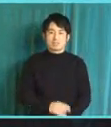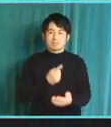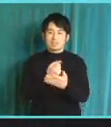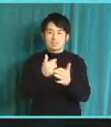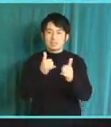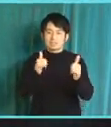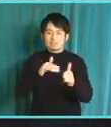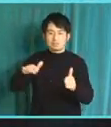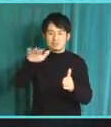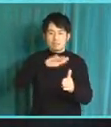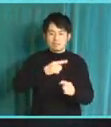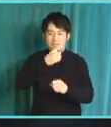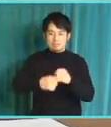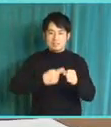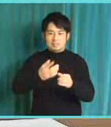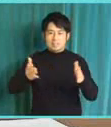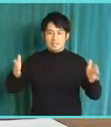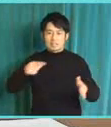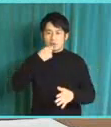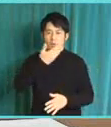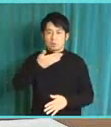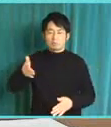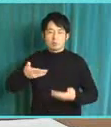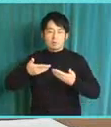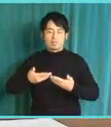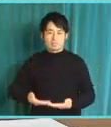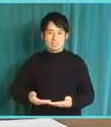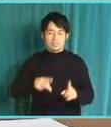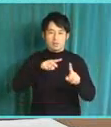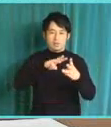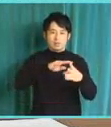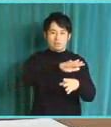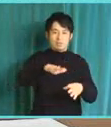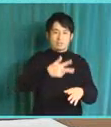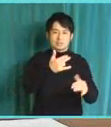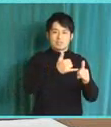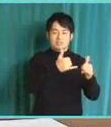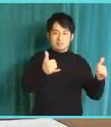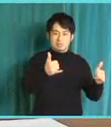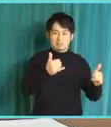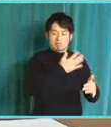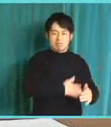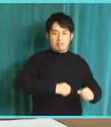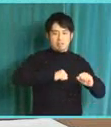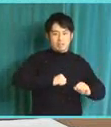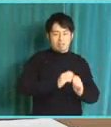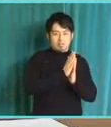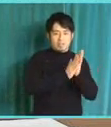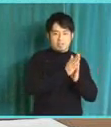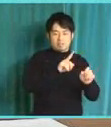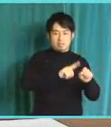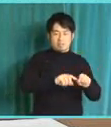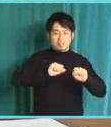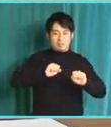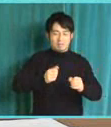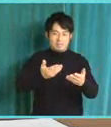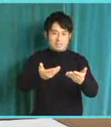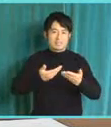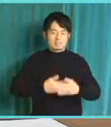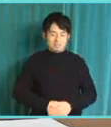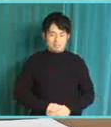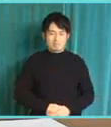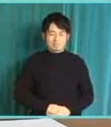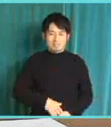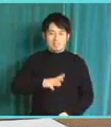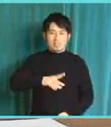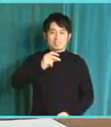の方は1年の海の安全や小田原市民の健康を祈願するというために頑張っていただいております。はい、なお初泳ぎにつき